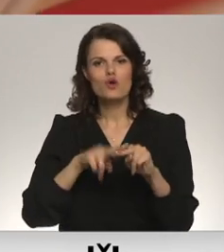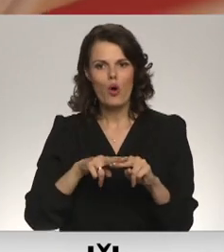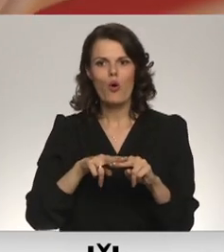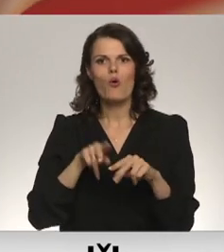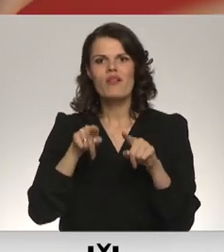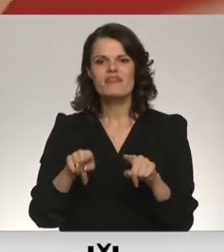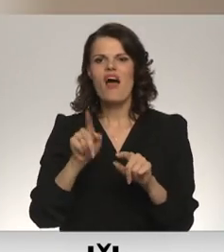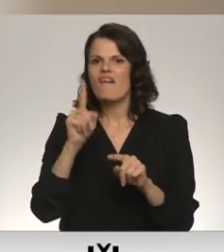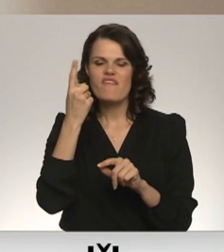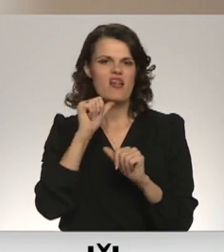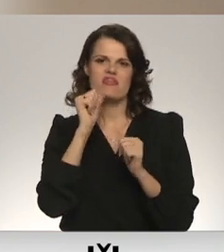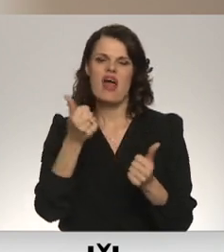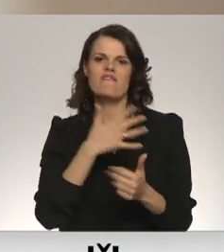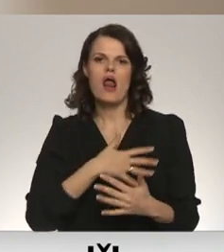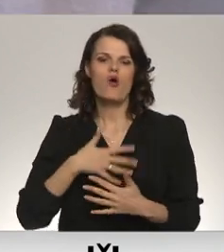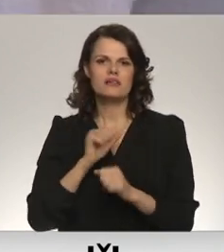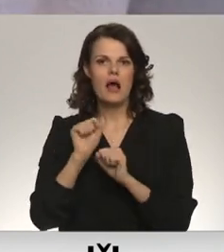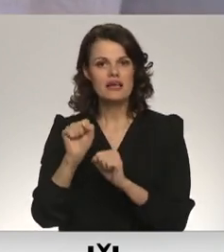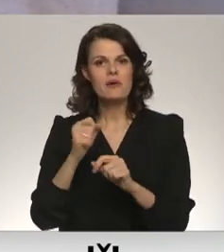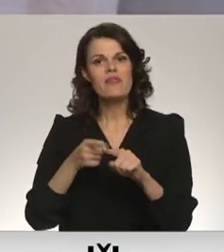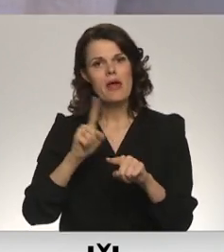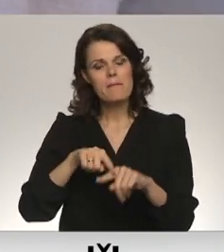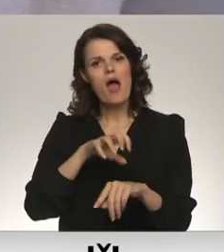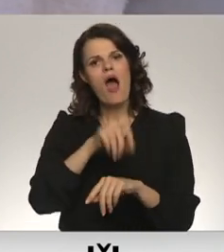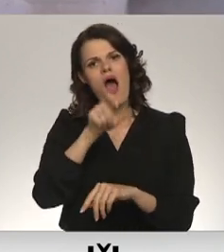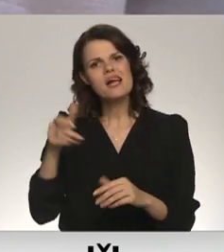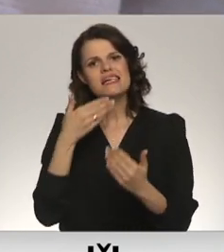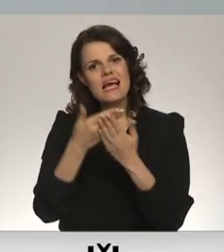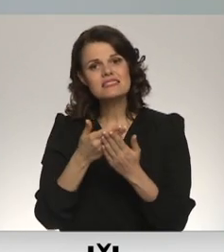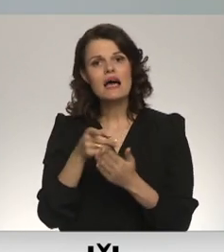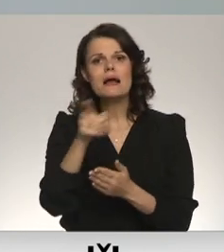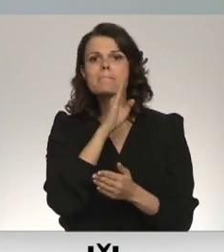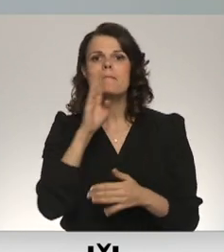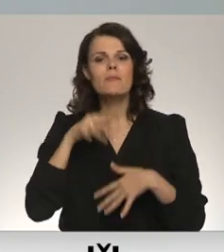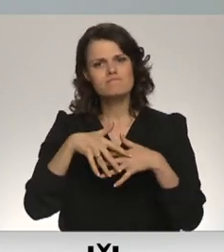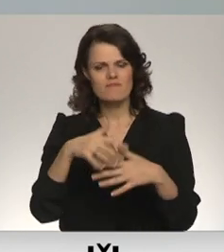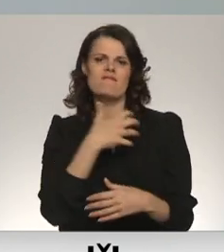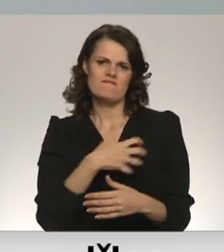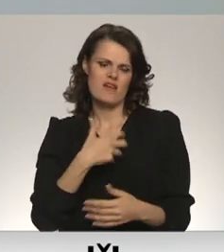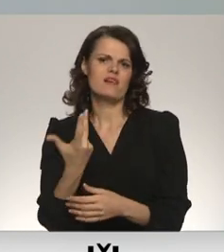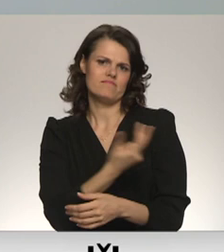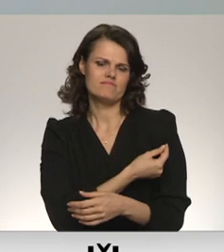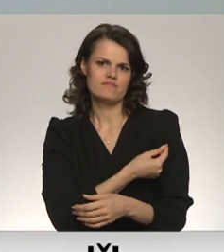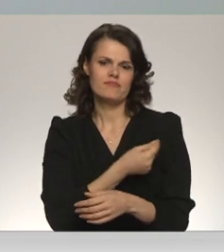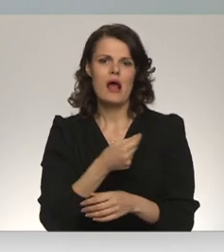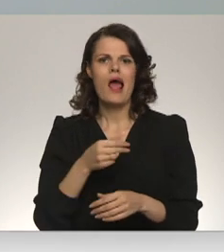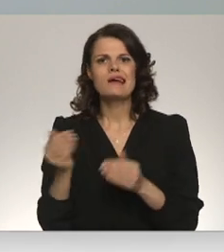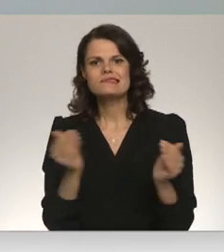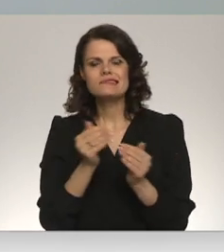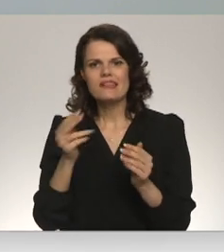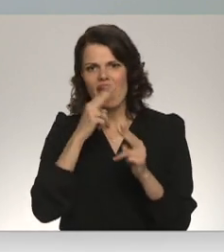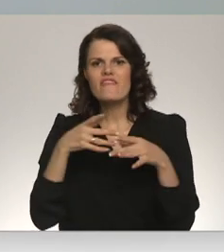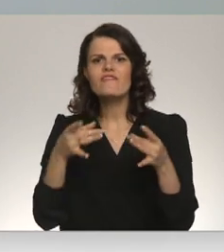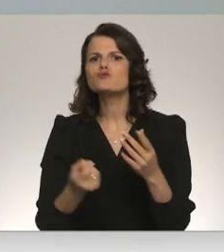nespēj ķermeni aizsargāt. Tādēļ ārsti iesaka vakcinēties topošajām māmiņām. Zīdainim infekcijas avots ir ģimenes locekļi,